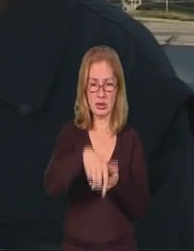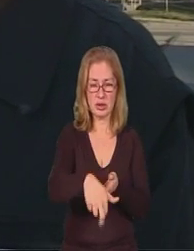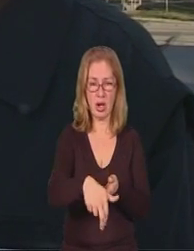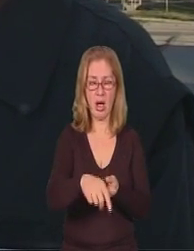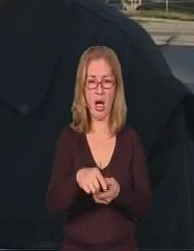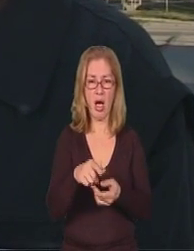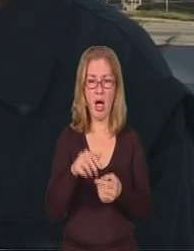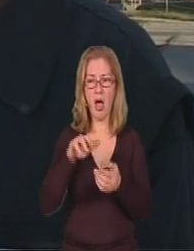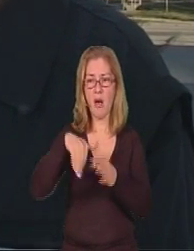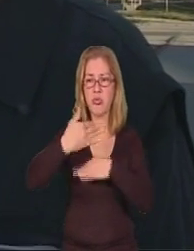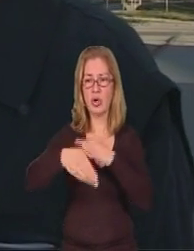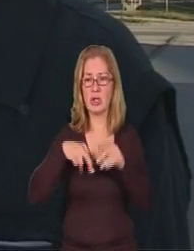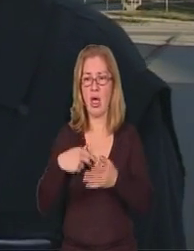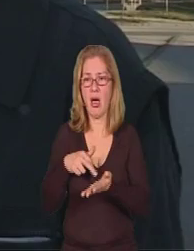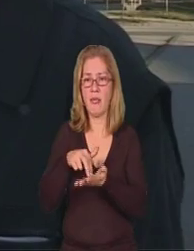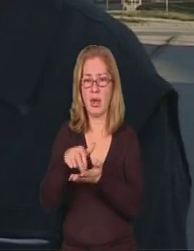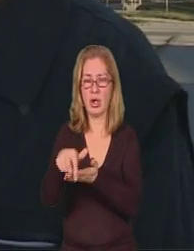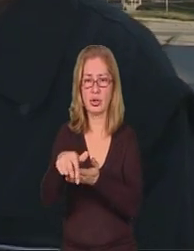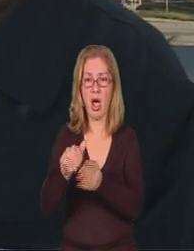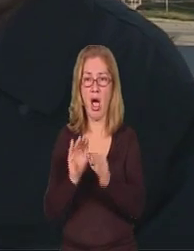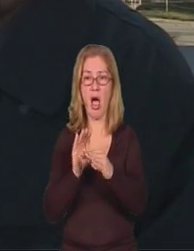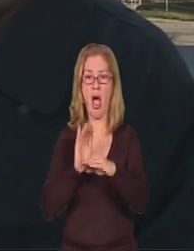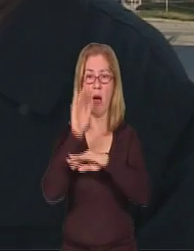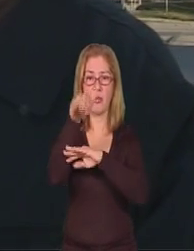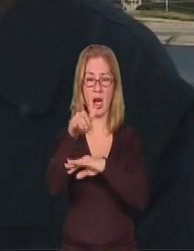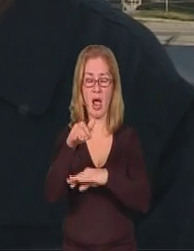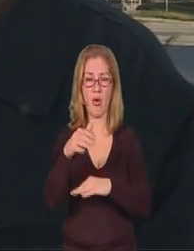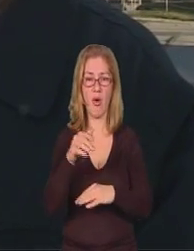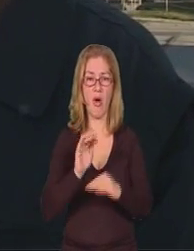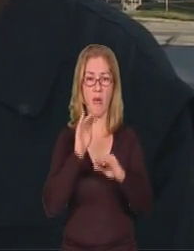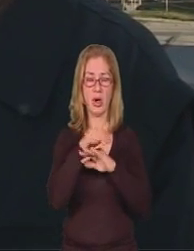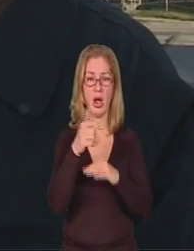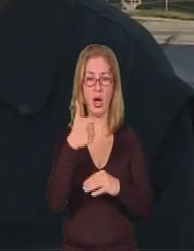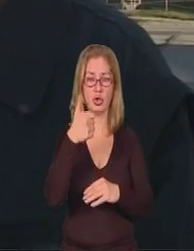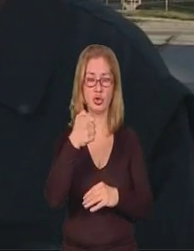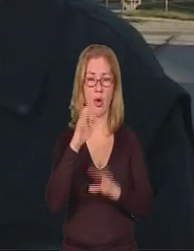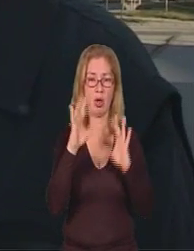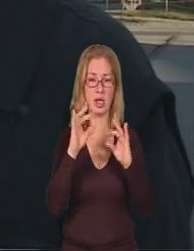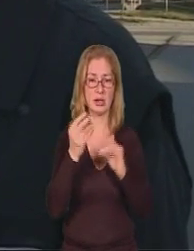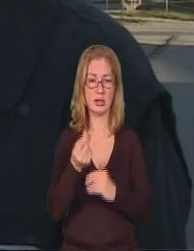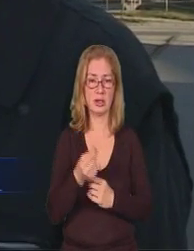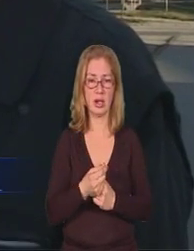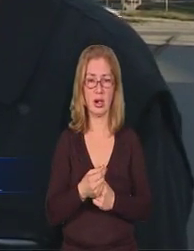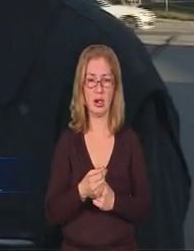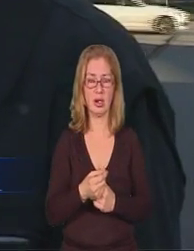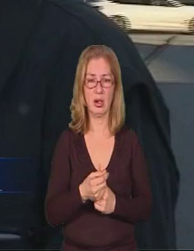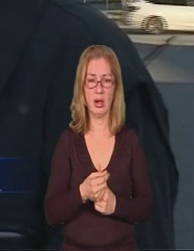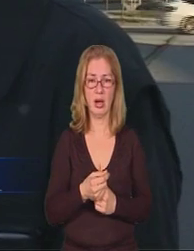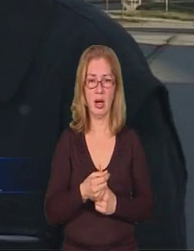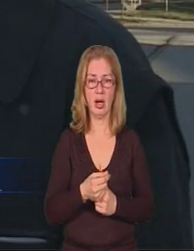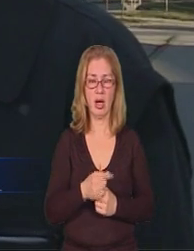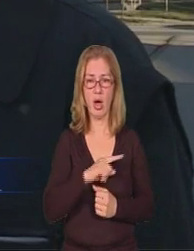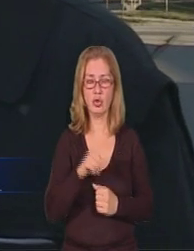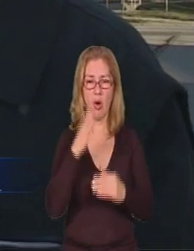prve stanice zvana Fešter plaćamo 55 dinara do Veternika do centra. A od